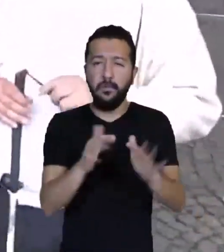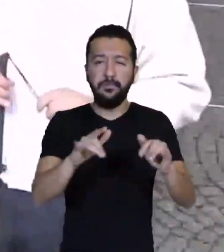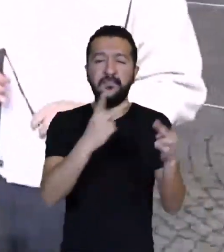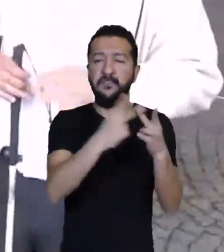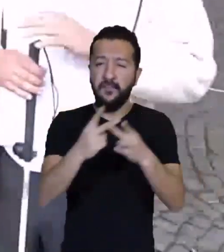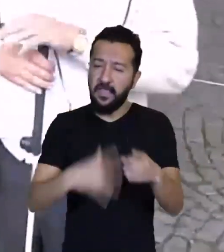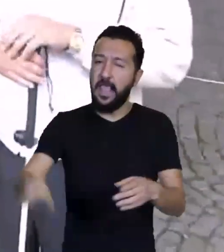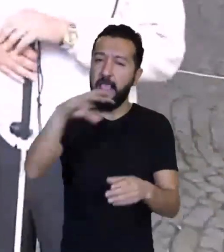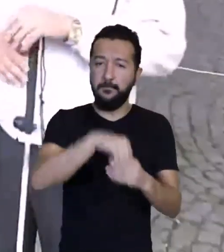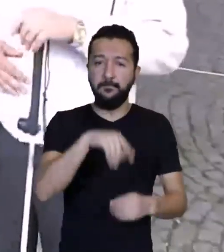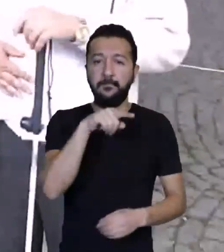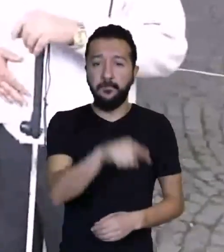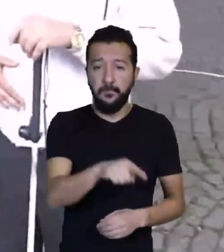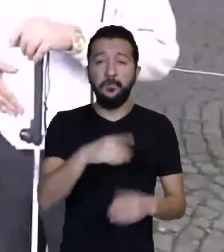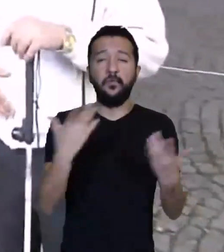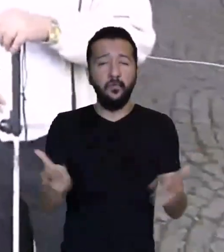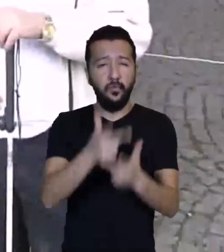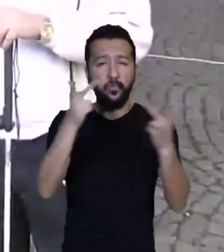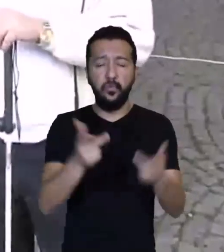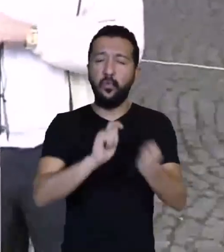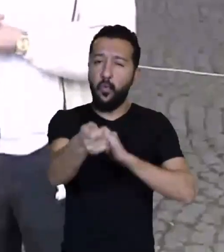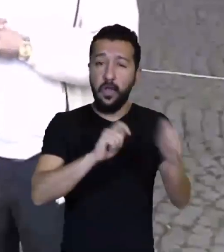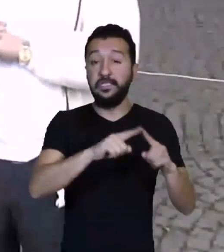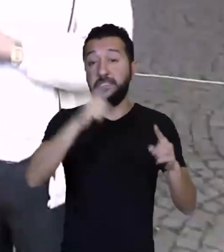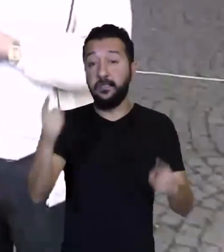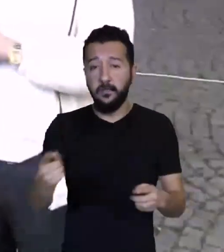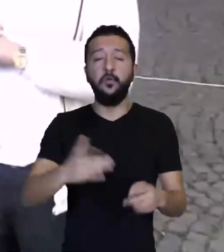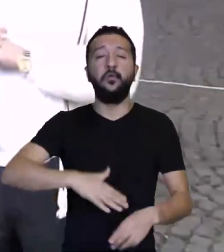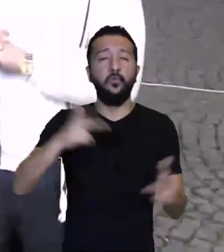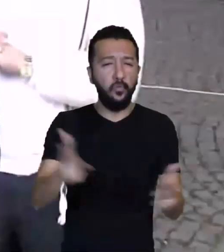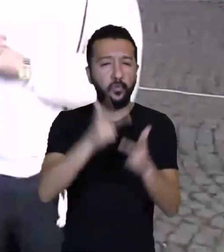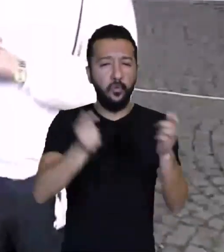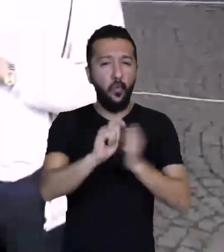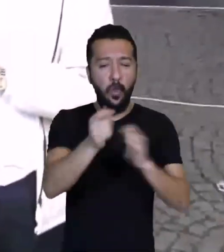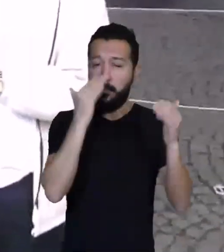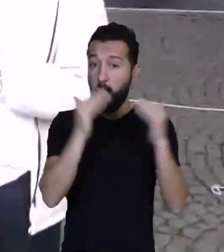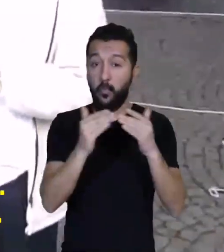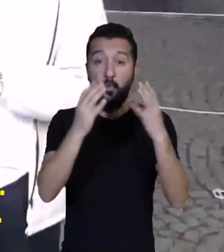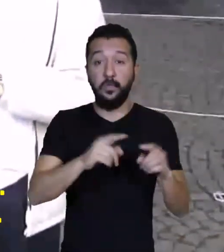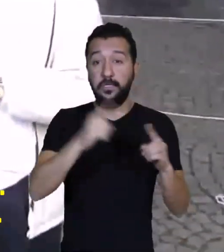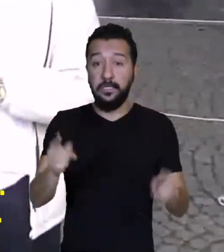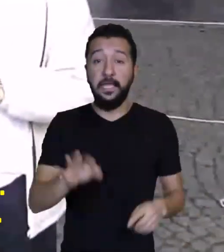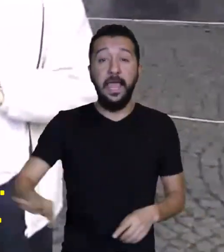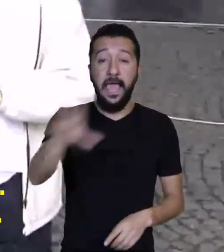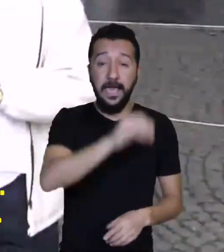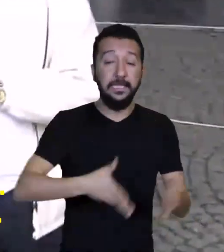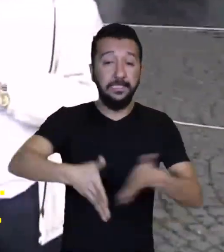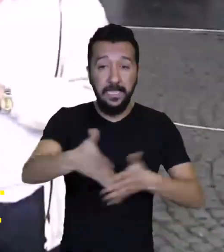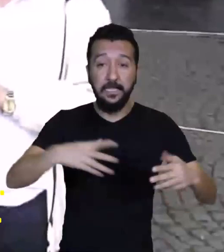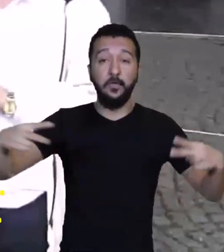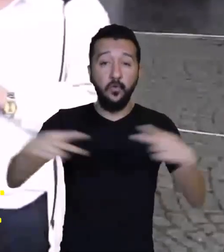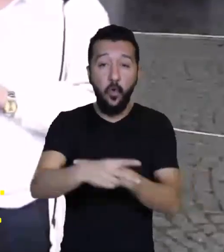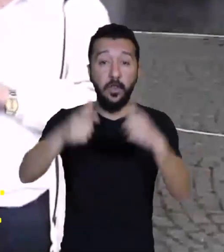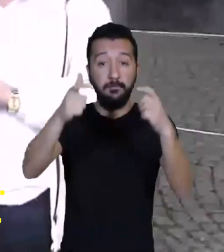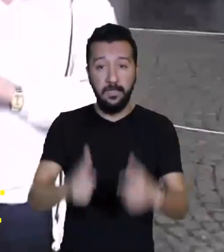web sayfasını. Dolu dolu kullanıncaya. Dolu dolu kullanıncaya. Her cadde, sokak